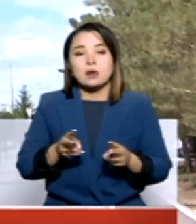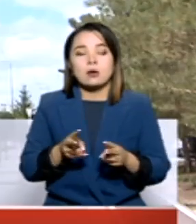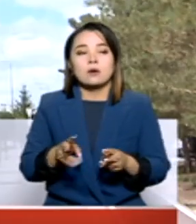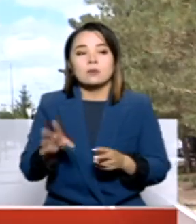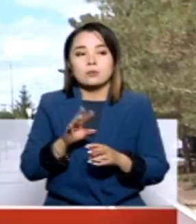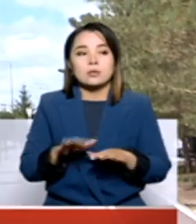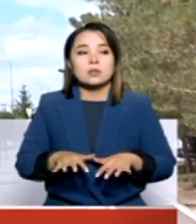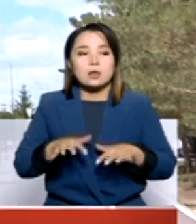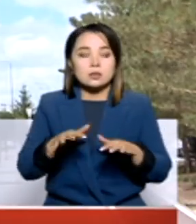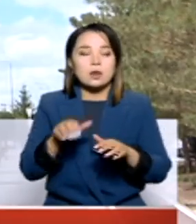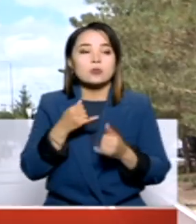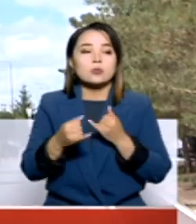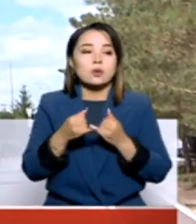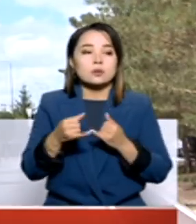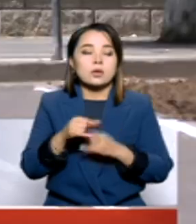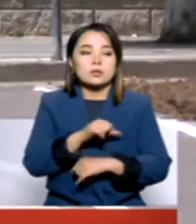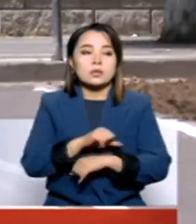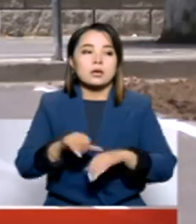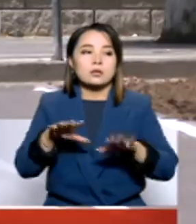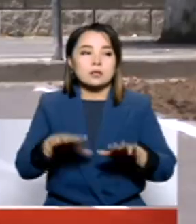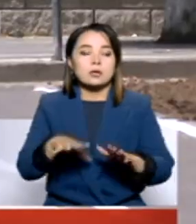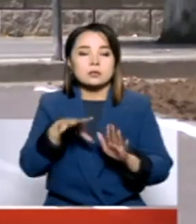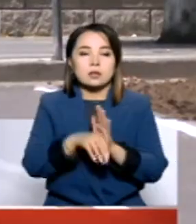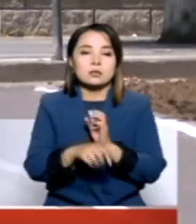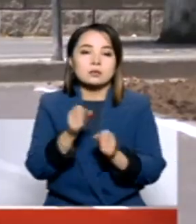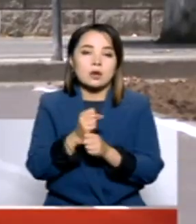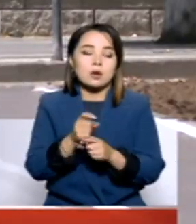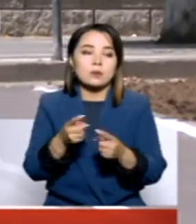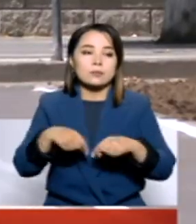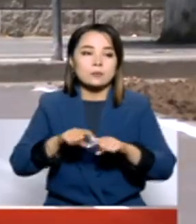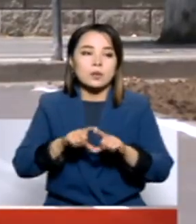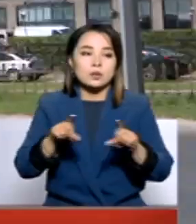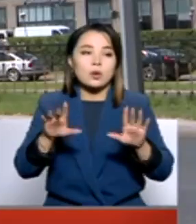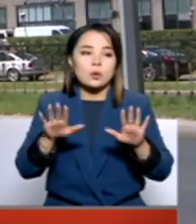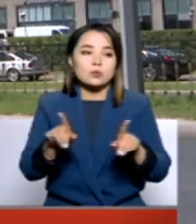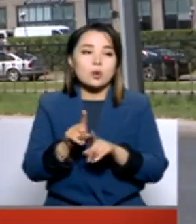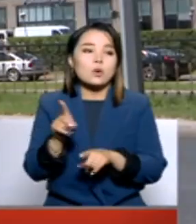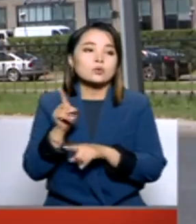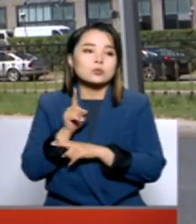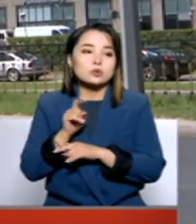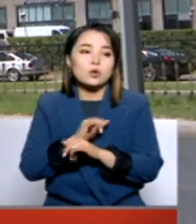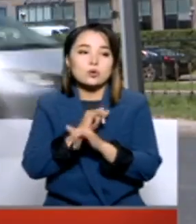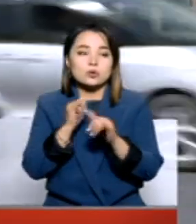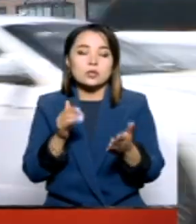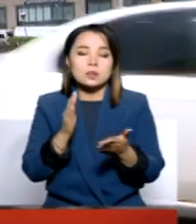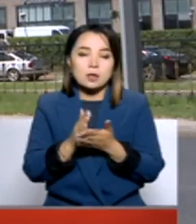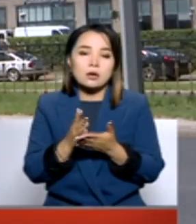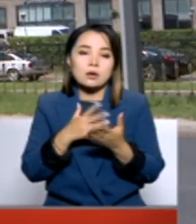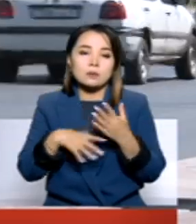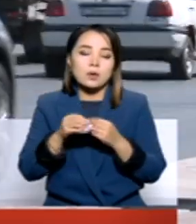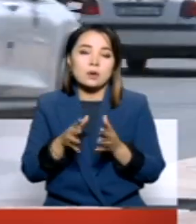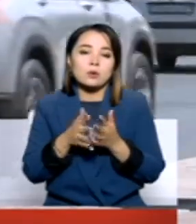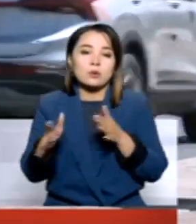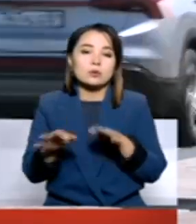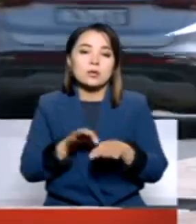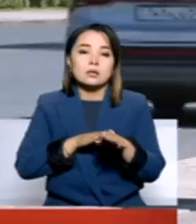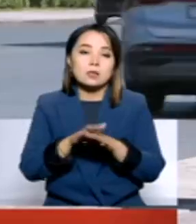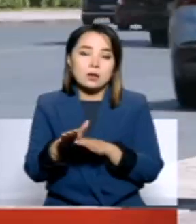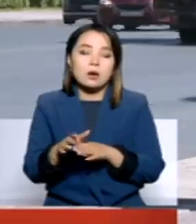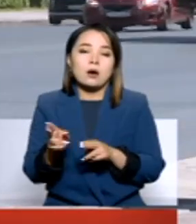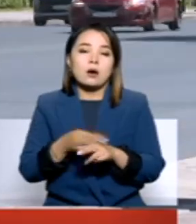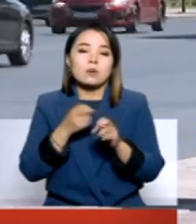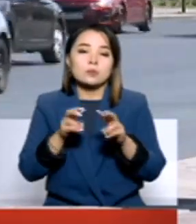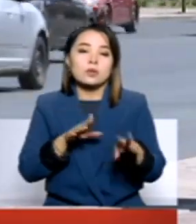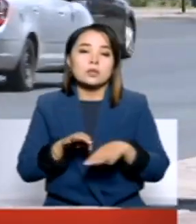қауіптің сары деңгейі енгізілді. Стратегиялық нысандар мен қоғамдық орындарда күзет күшейді. Негізі мұндай ауқымды жиын кезінде